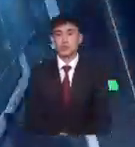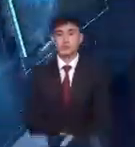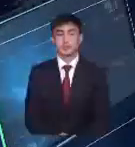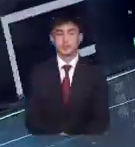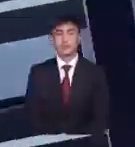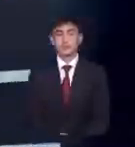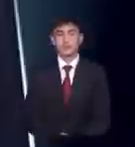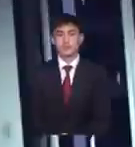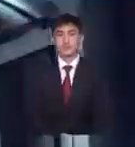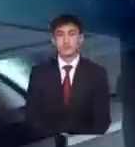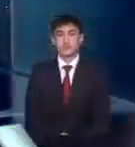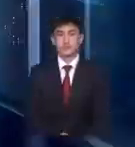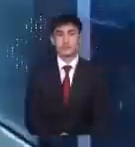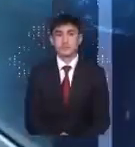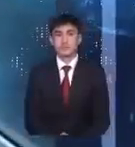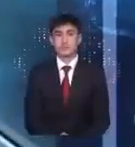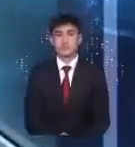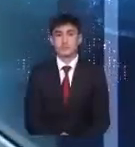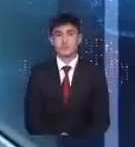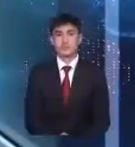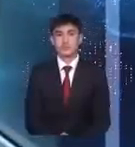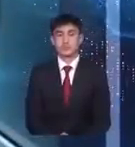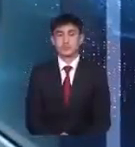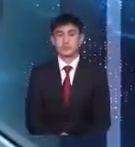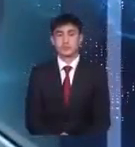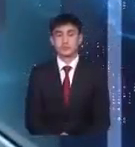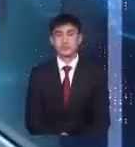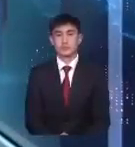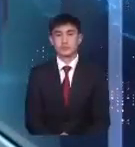бар. Аяулым Жүрсінқызы, Абзал Иманәлі, Жетісу телеарнасы, Еңбекшіқазақ ауданынан.